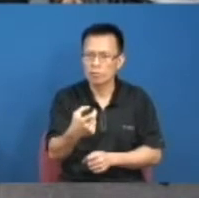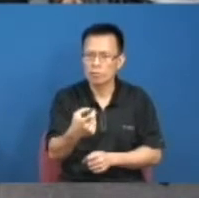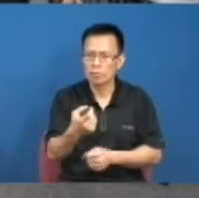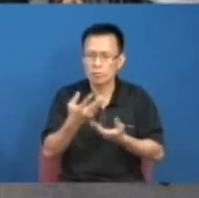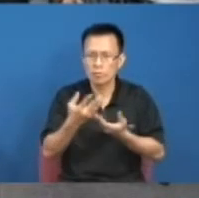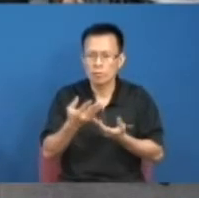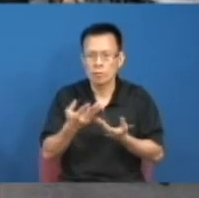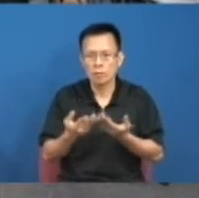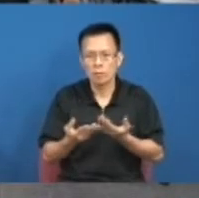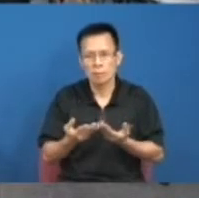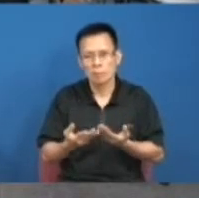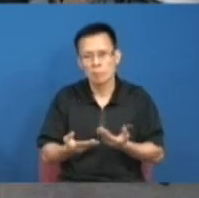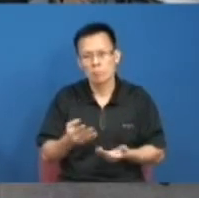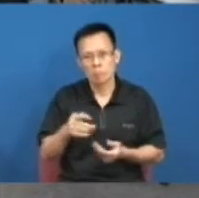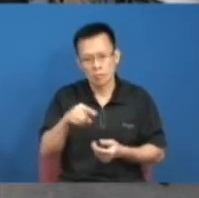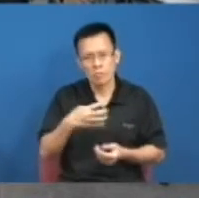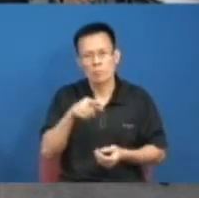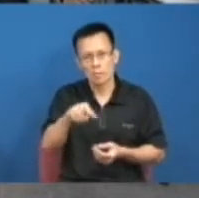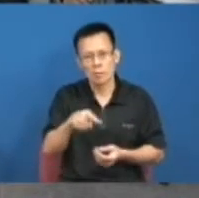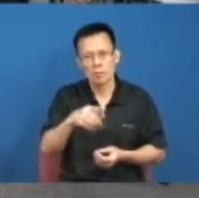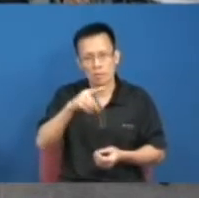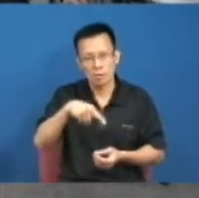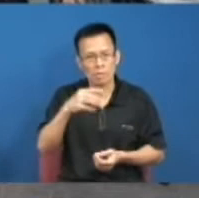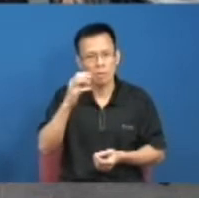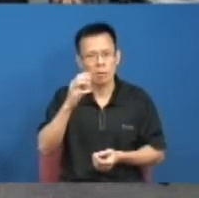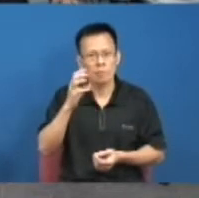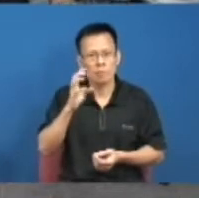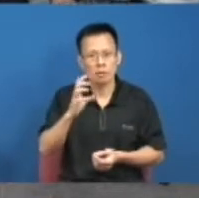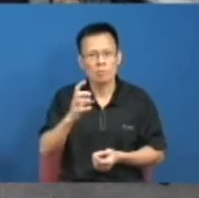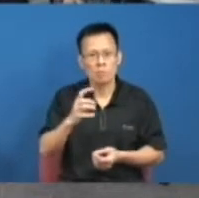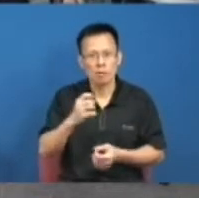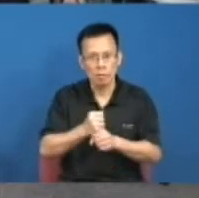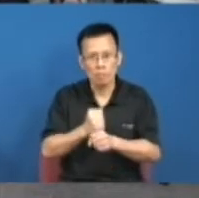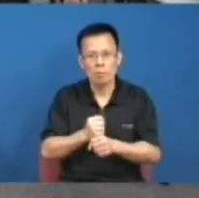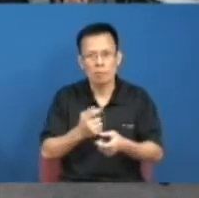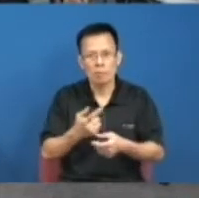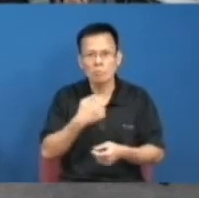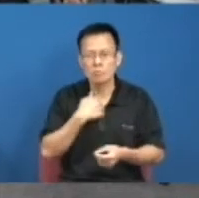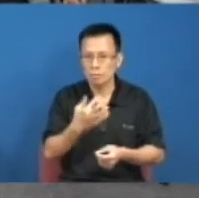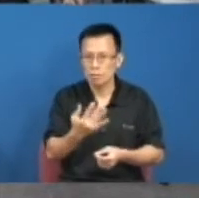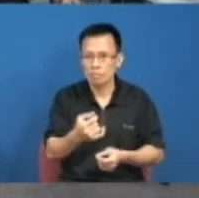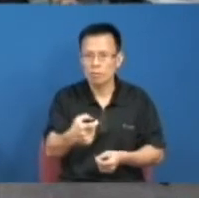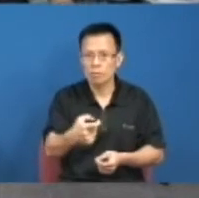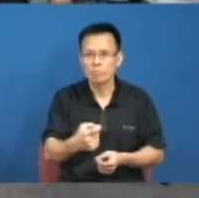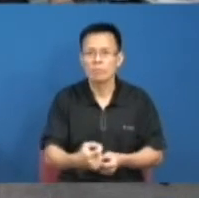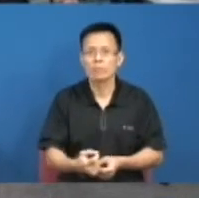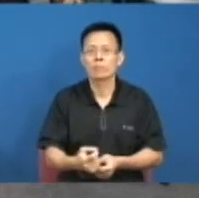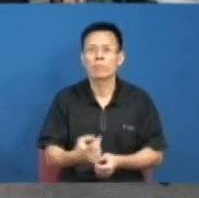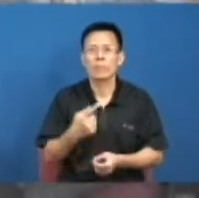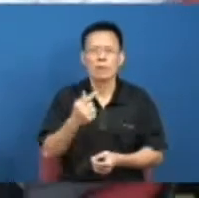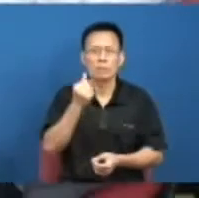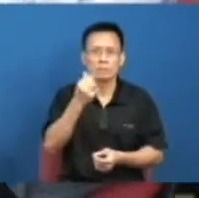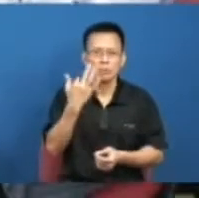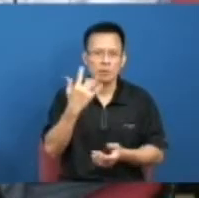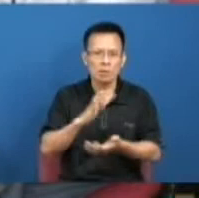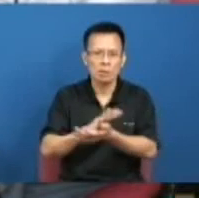以阿坡你哋咁嘅施工嘅做法，嗯。 在十零年